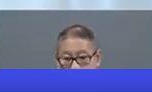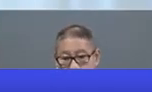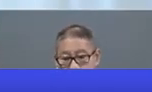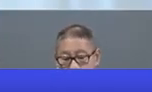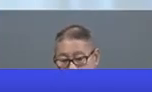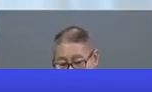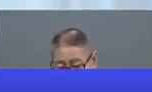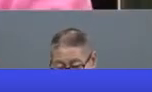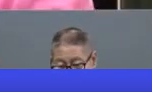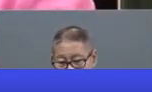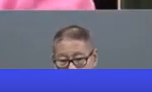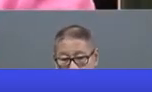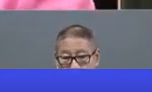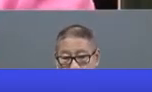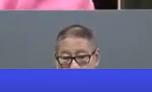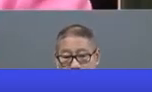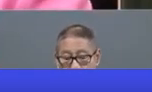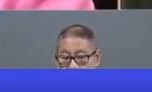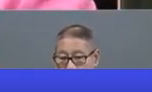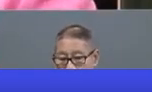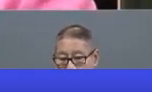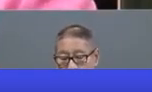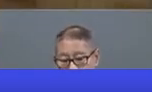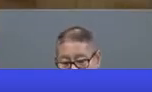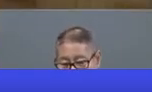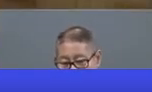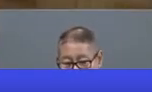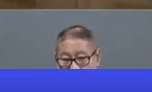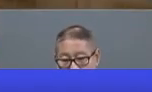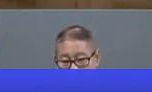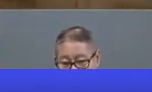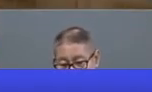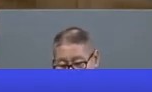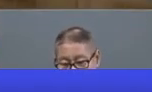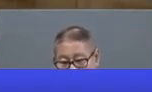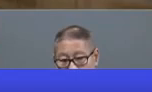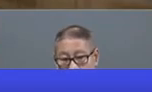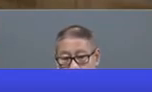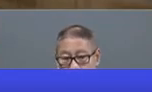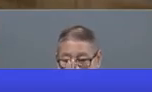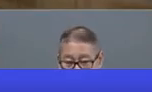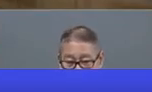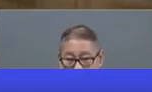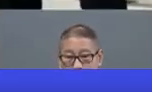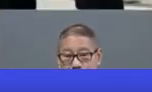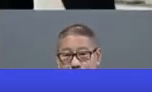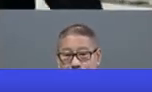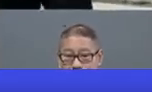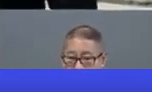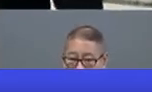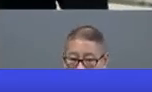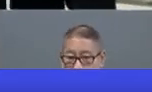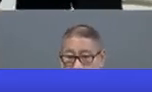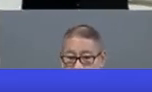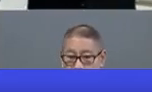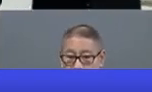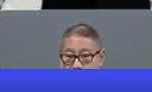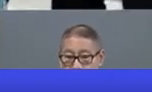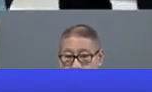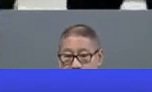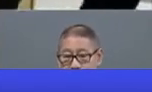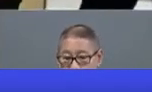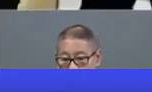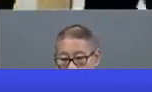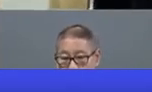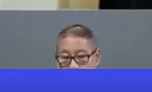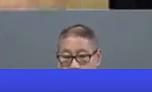ให้ประชาชนกลุ่มนี้อีก 1เดือนแล้วก็เรื่องของการย้ายทะเบียนบ้านอย่างที่บอกเพราะว่าต้องเอาไปใช้จ่ายกระตุ้นเศรษฐกิจ